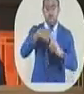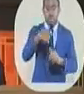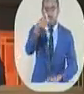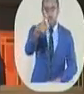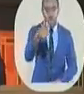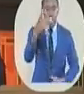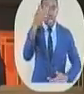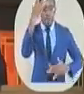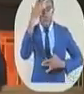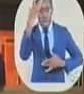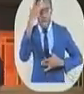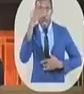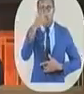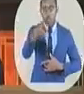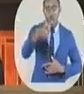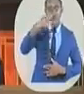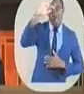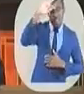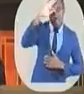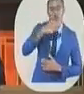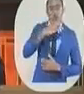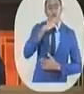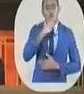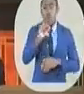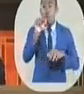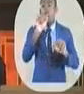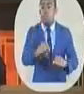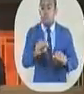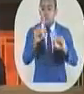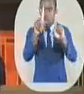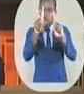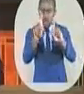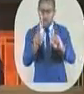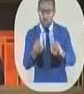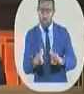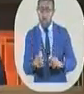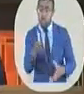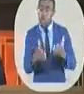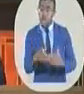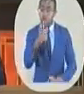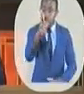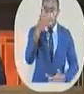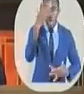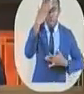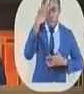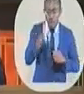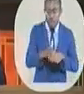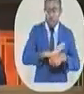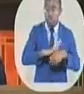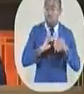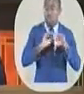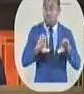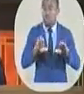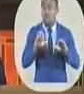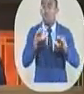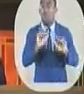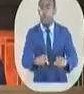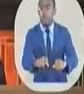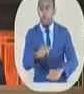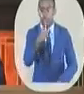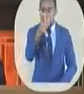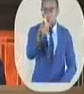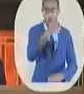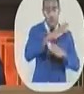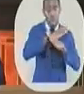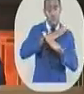connaître votre statut et, si vous êtes positif au Covid-19, de vous protéger et